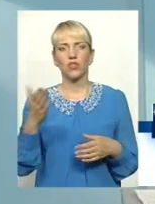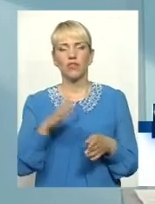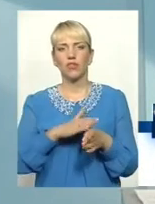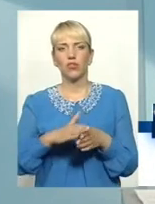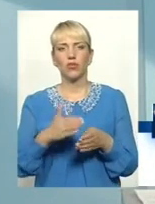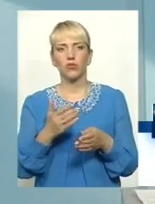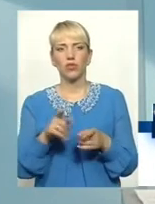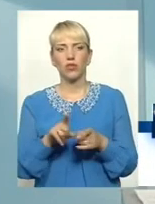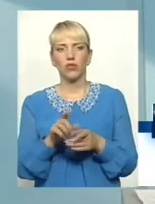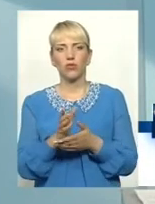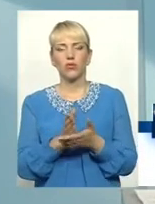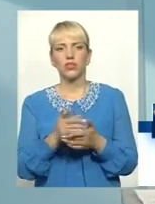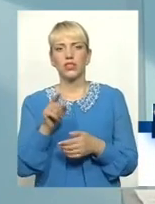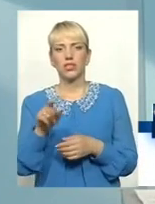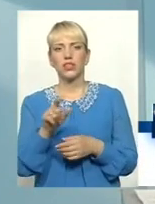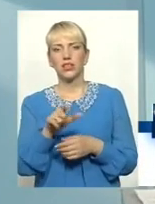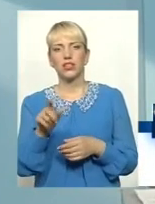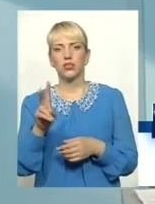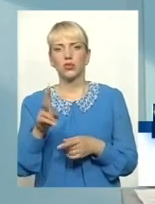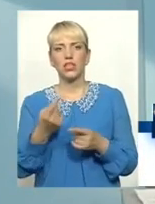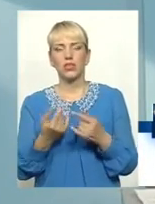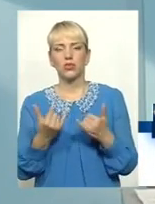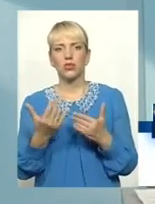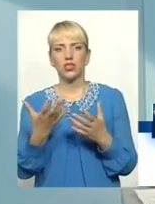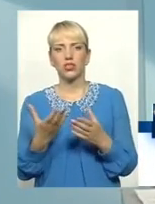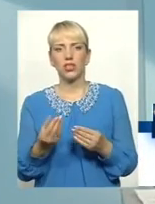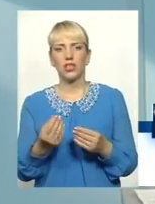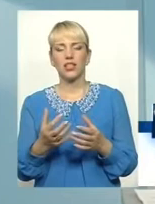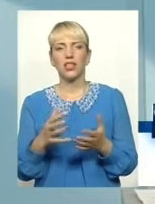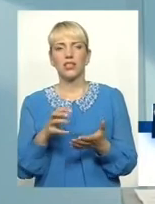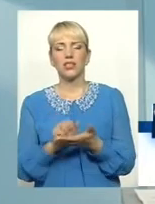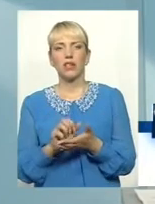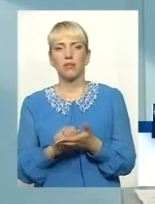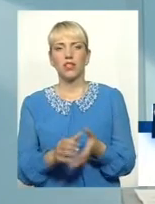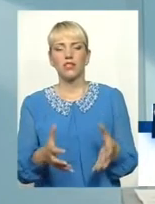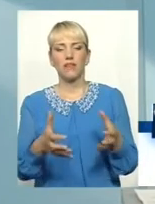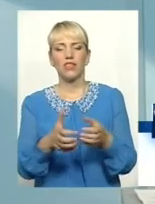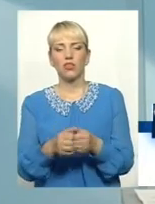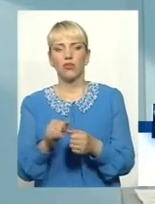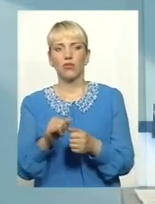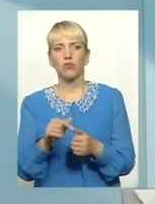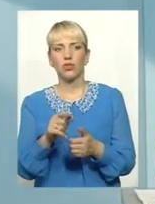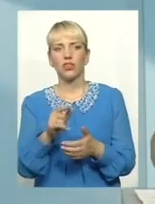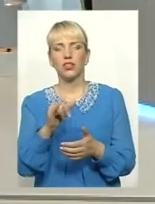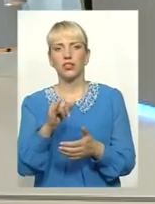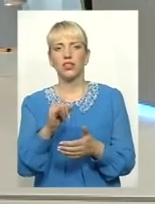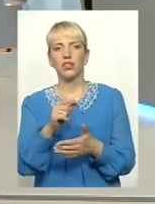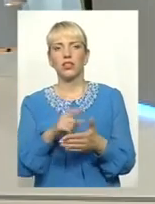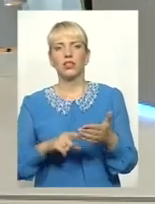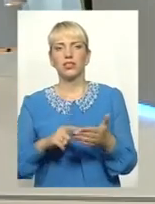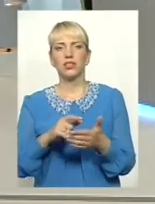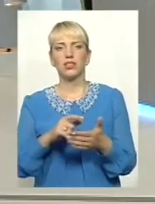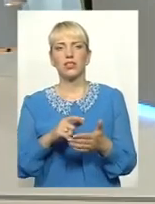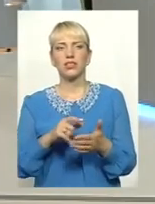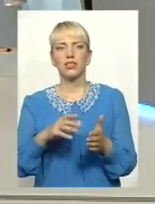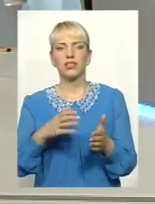І ті, хто на сьогоднішній день займається відловом і знищенням, вони ж ніяк не можуть опікуватися. Я перепрошую, з приводу все